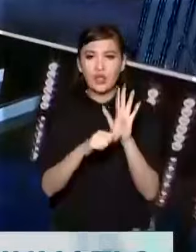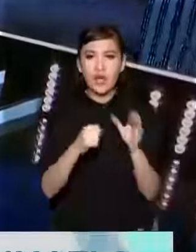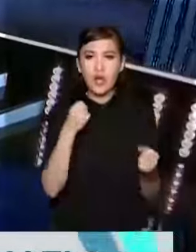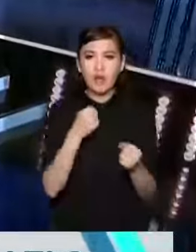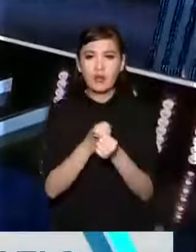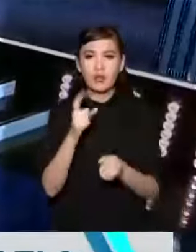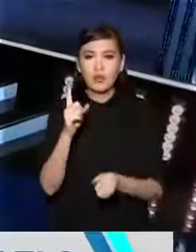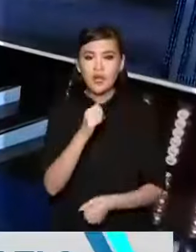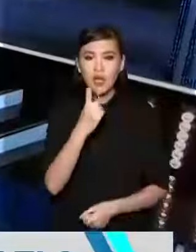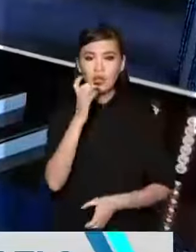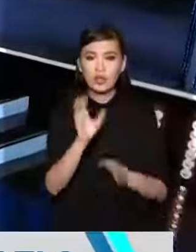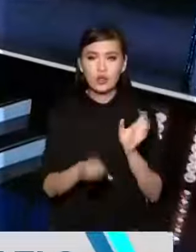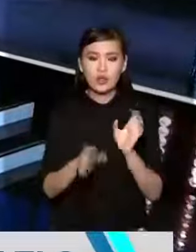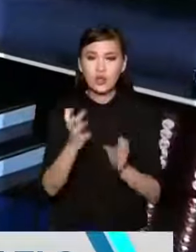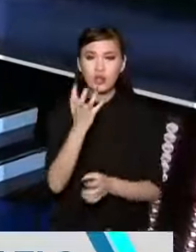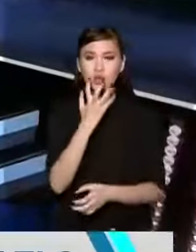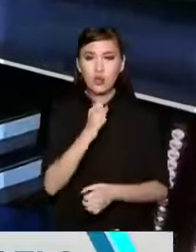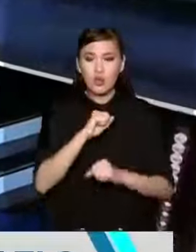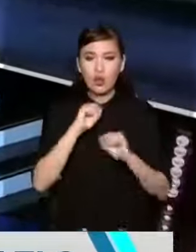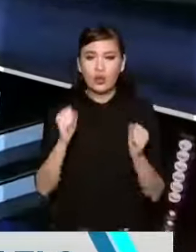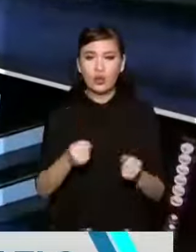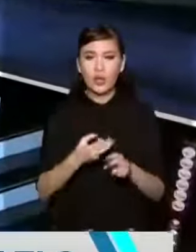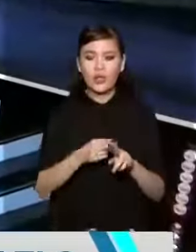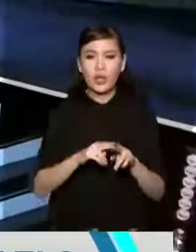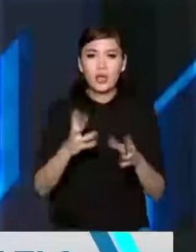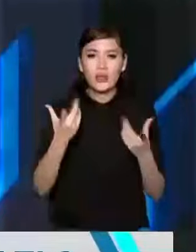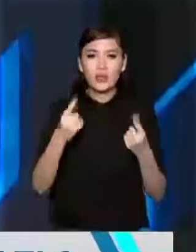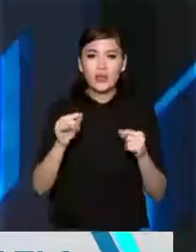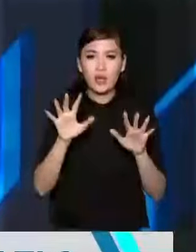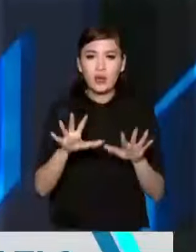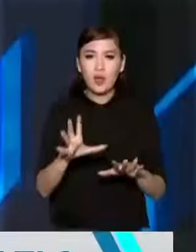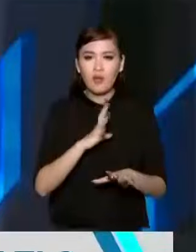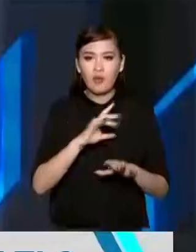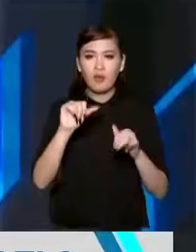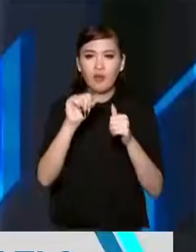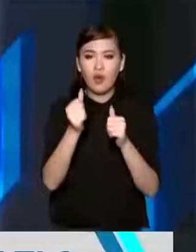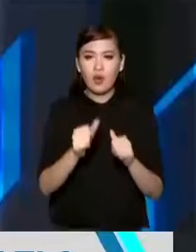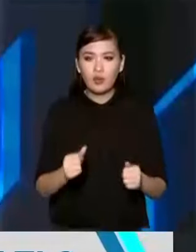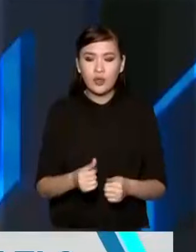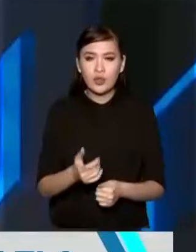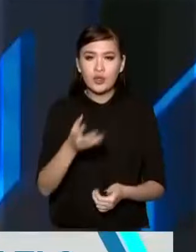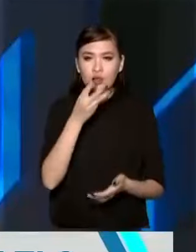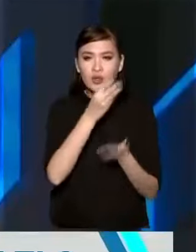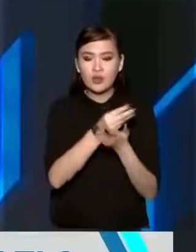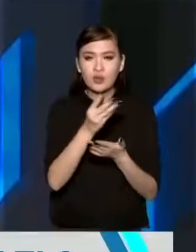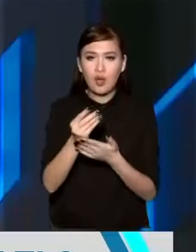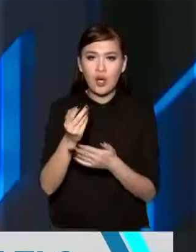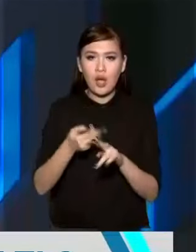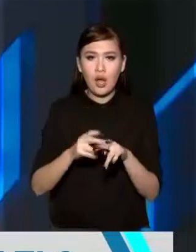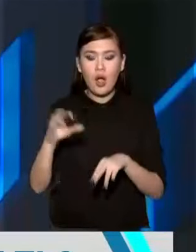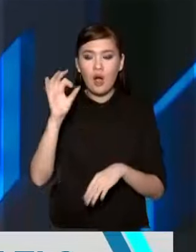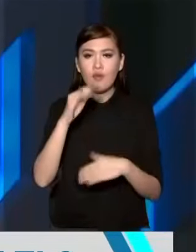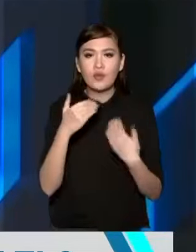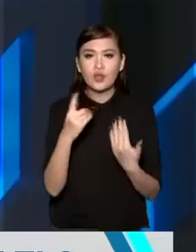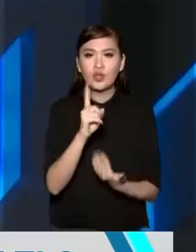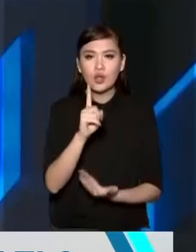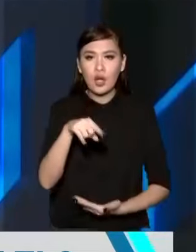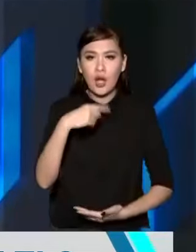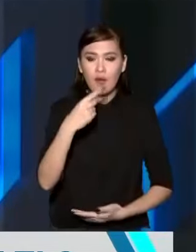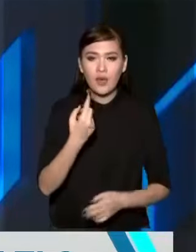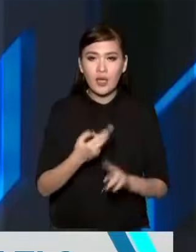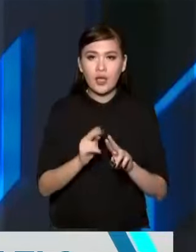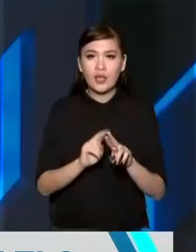аварий за отопительный сезон, и все они произошли там, где форма собственности частная. Ваше мнение, о чем говорят